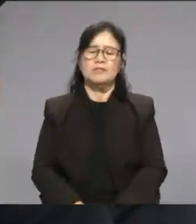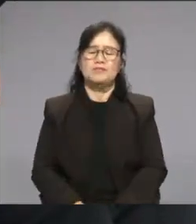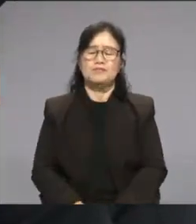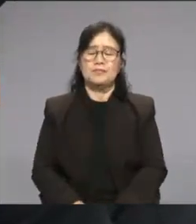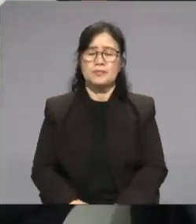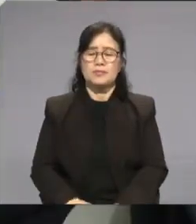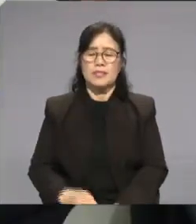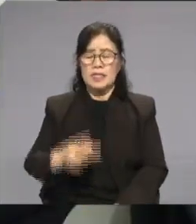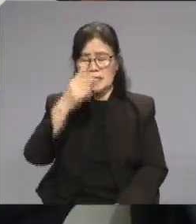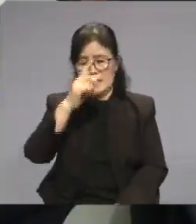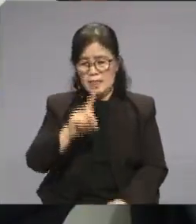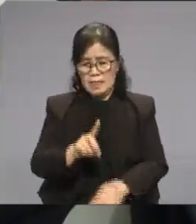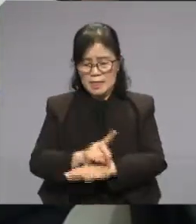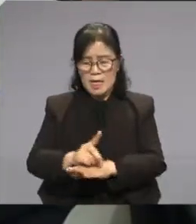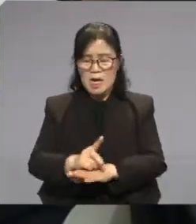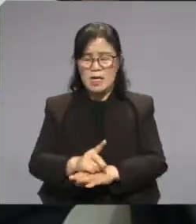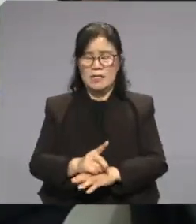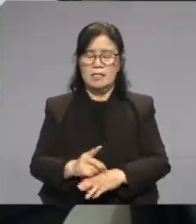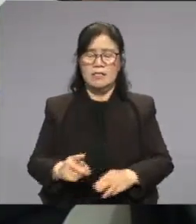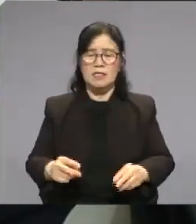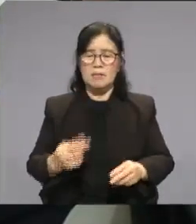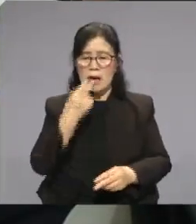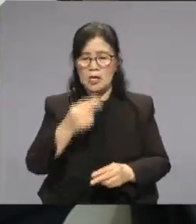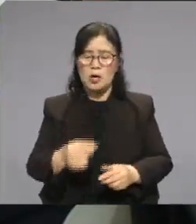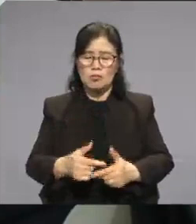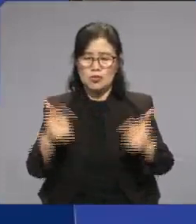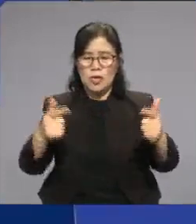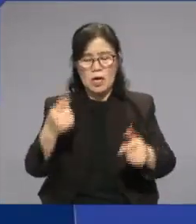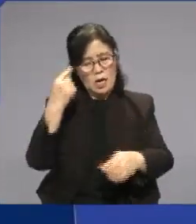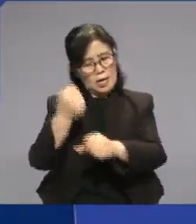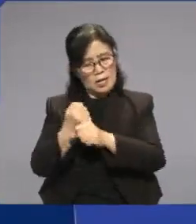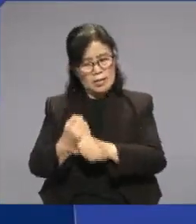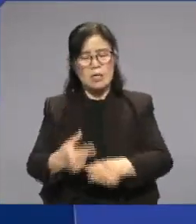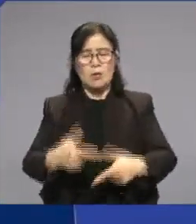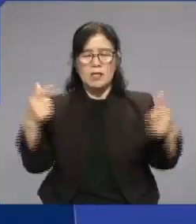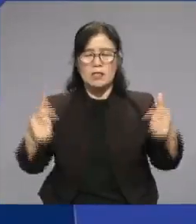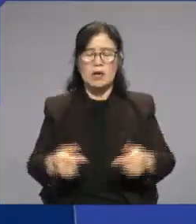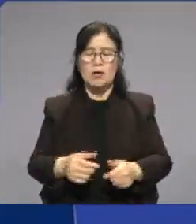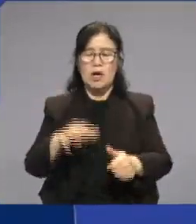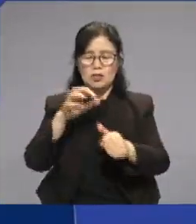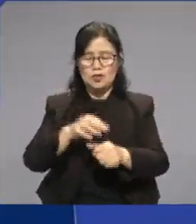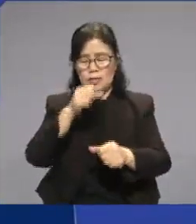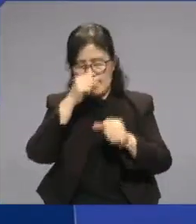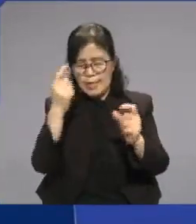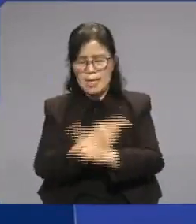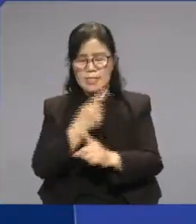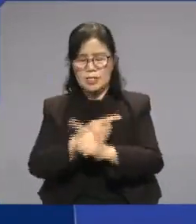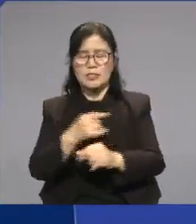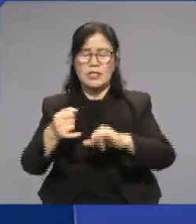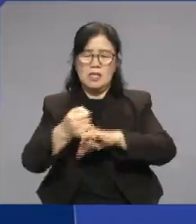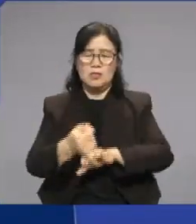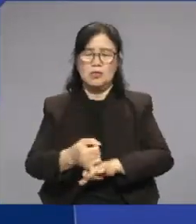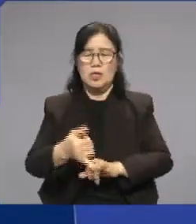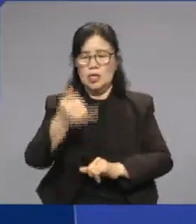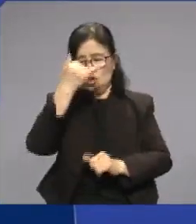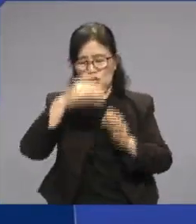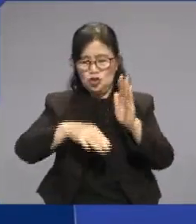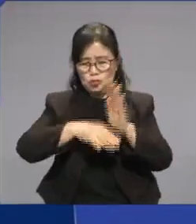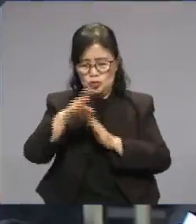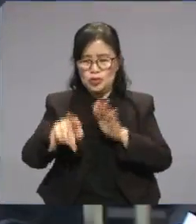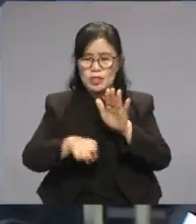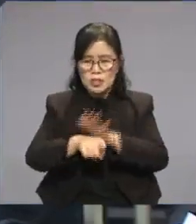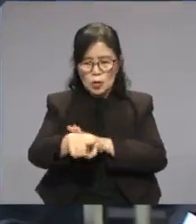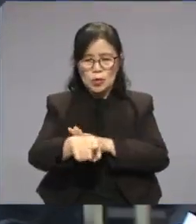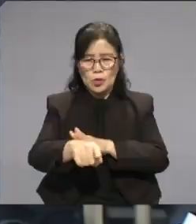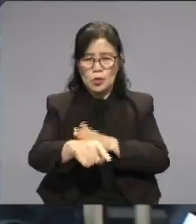디지털 바이오 분야 rndd 투자 대폭 확대와 규제 개선도 약속하며 충북이 첨단 바이오산업 선두 기지가